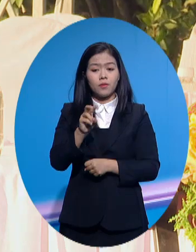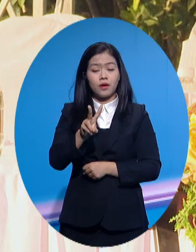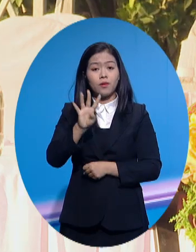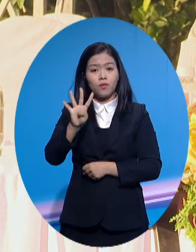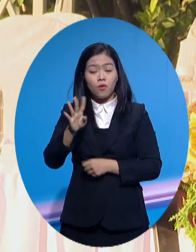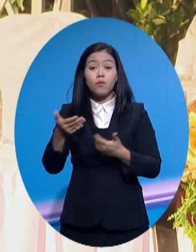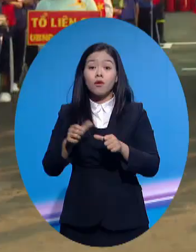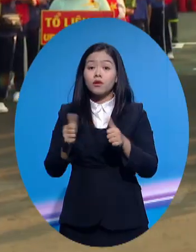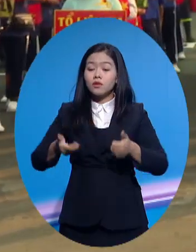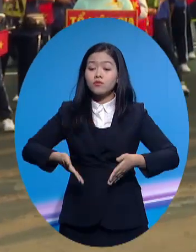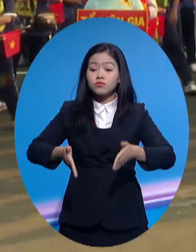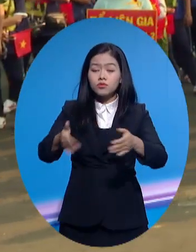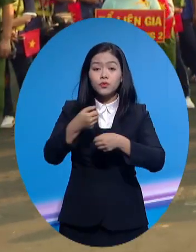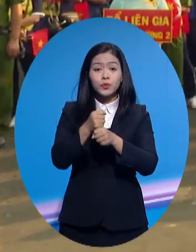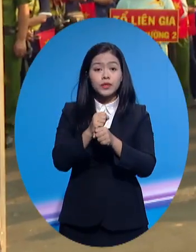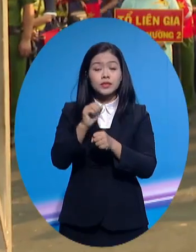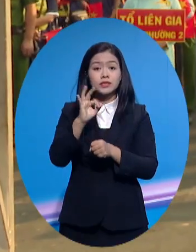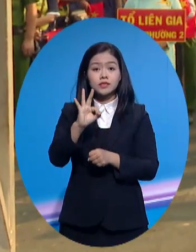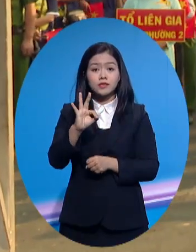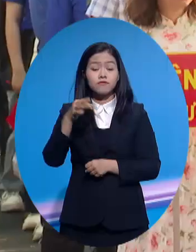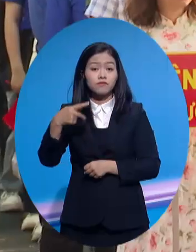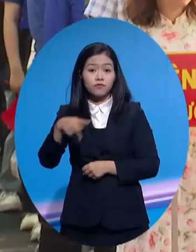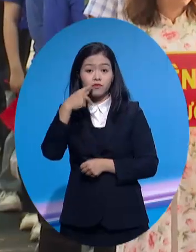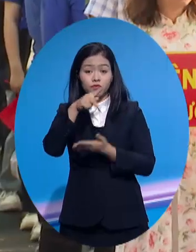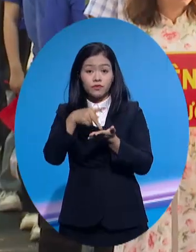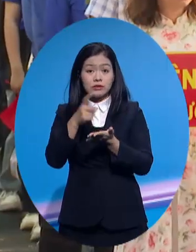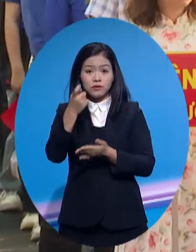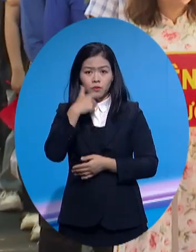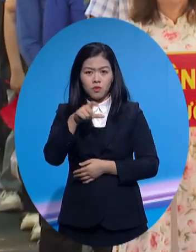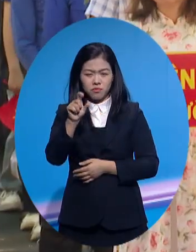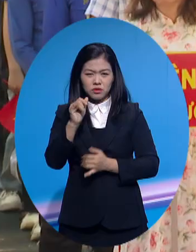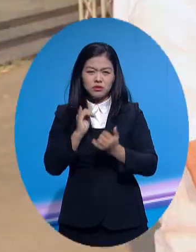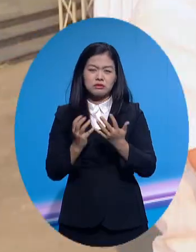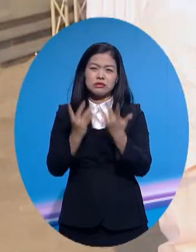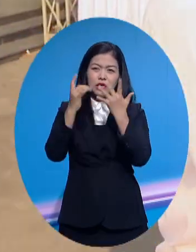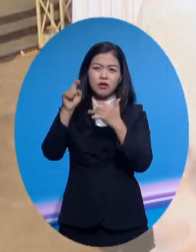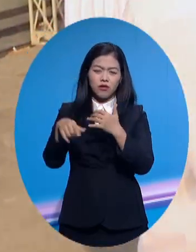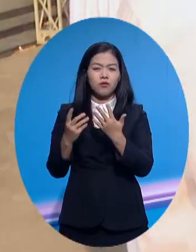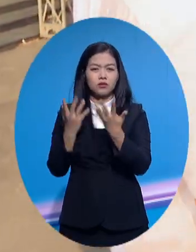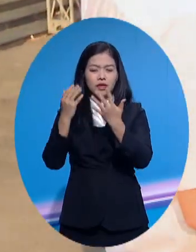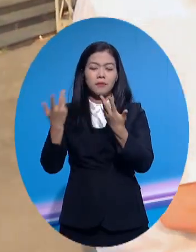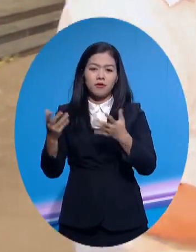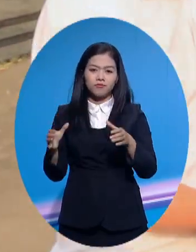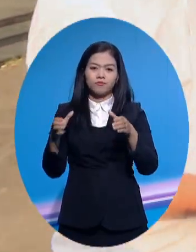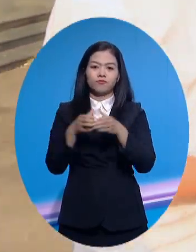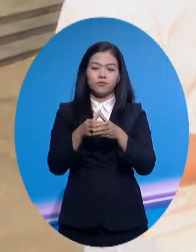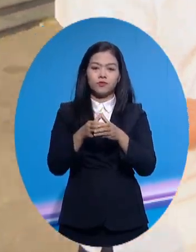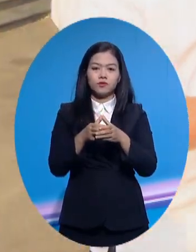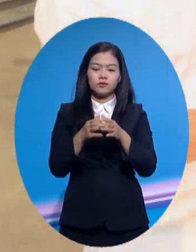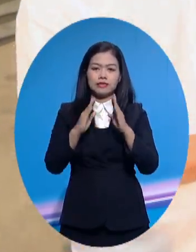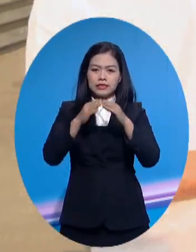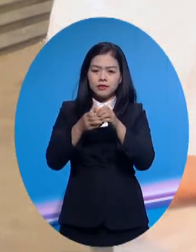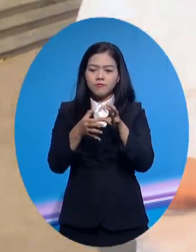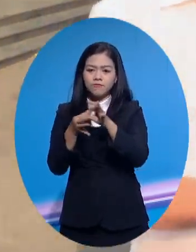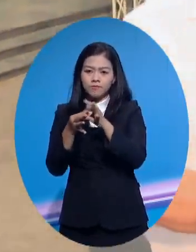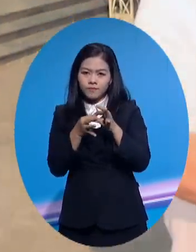chỉ 480/19 đường Nguyễn Tri Phương, phường 9, quận 10. Hội thi còn là dịp để các thành viên tham gia tổ liên gia an toàn phòng cháy chữa